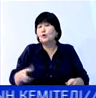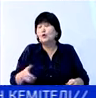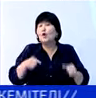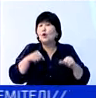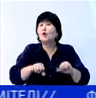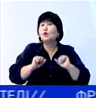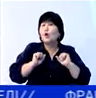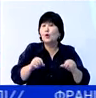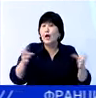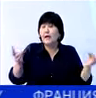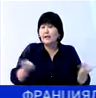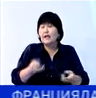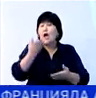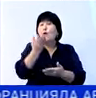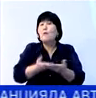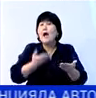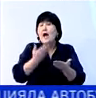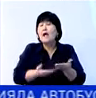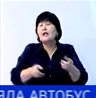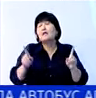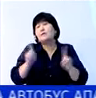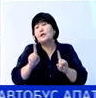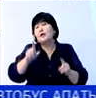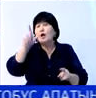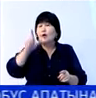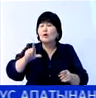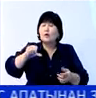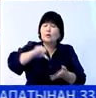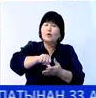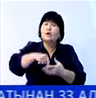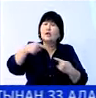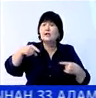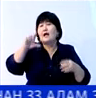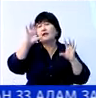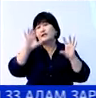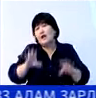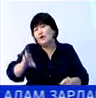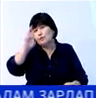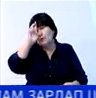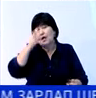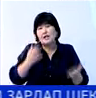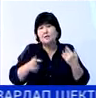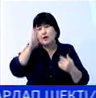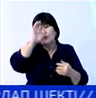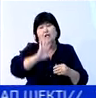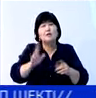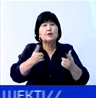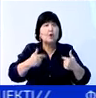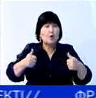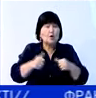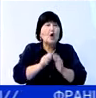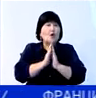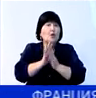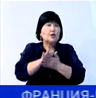құқығын қорғайтын кезде мәліметті өкілетті органдарға, тиісті заң мемлекеттік немесе мемлекеттік емес органдарға